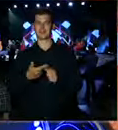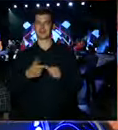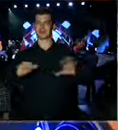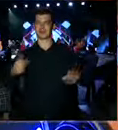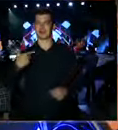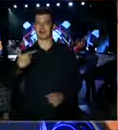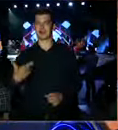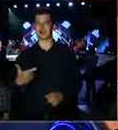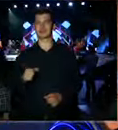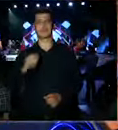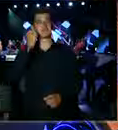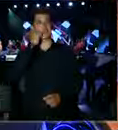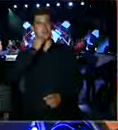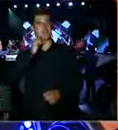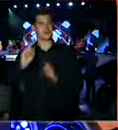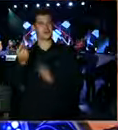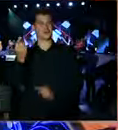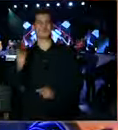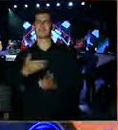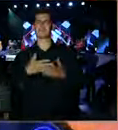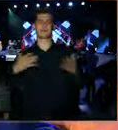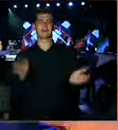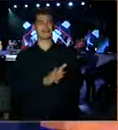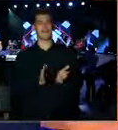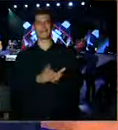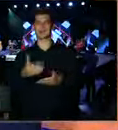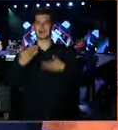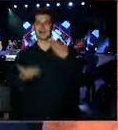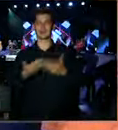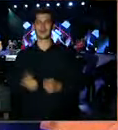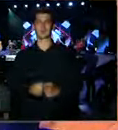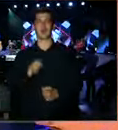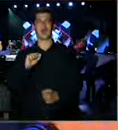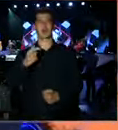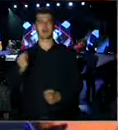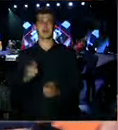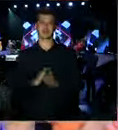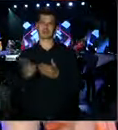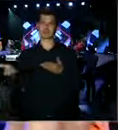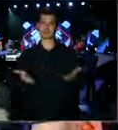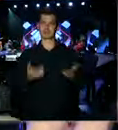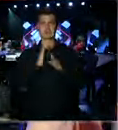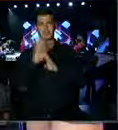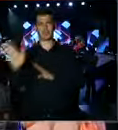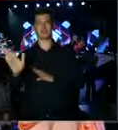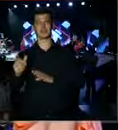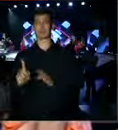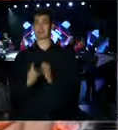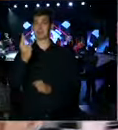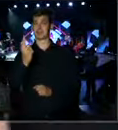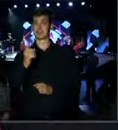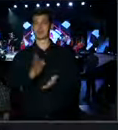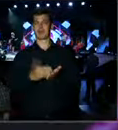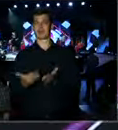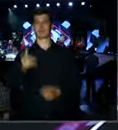26 lat, Malbork, wielkie brawa, gratulujemy. Ada, wyjdź na środek, pokaż się, to jest pierwsza